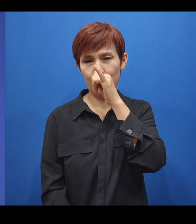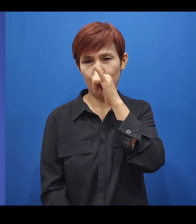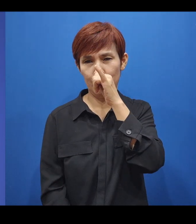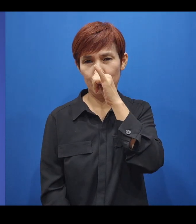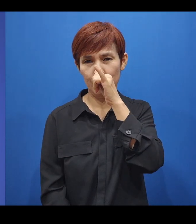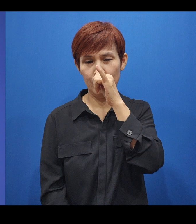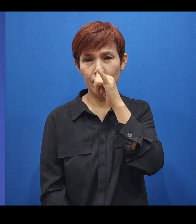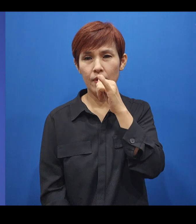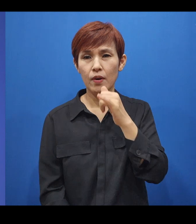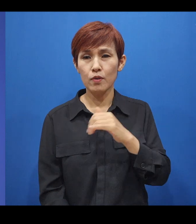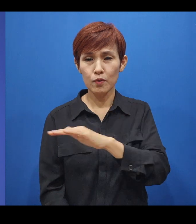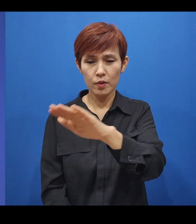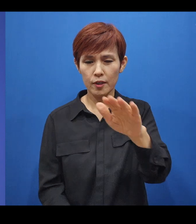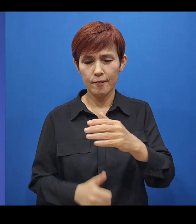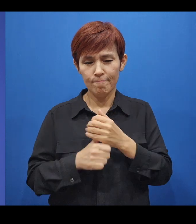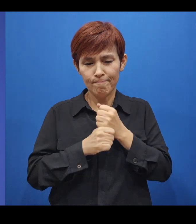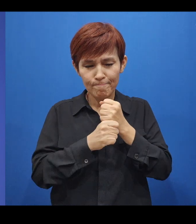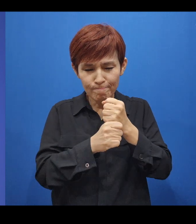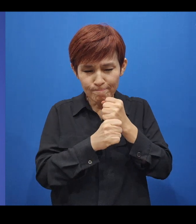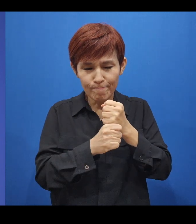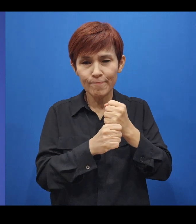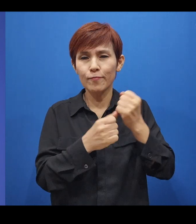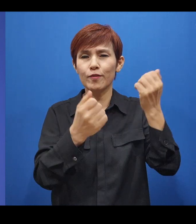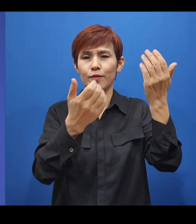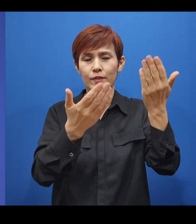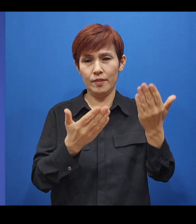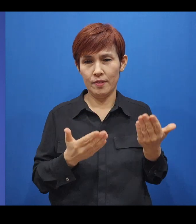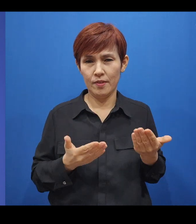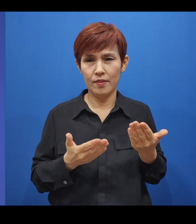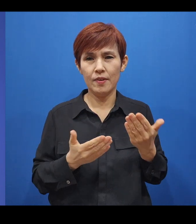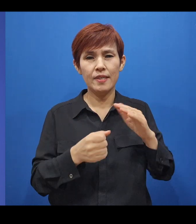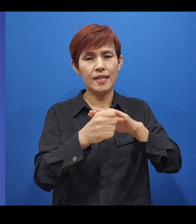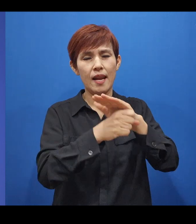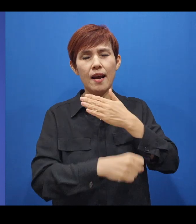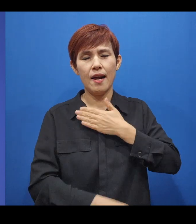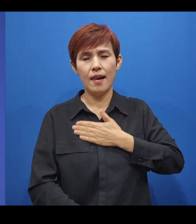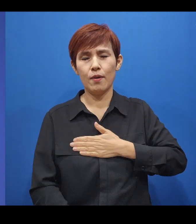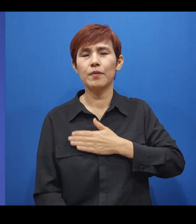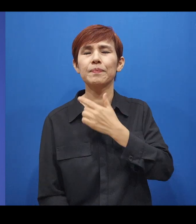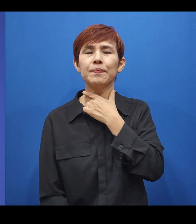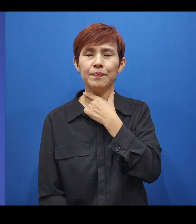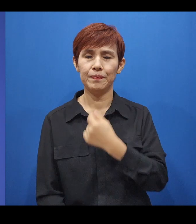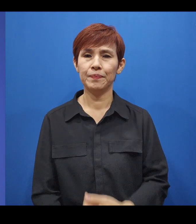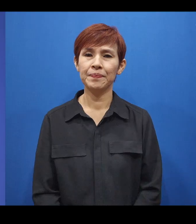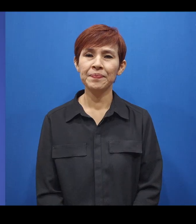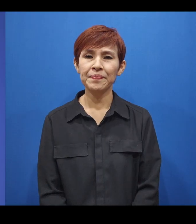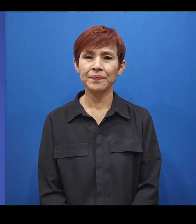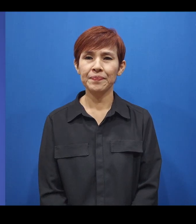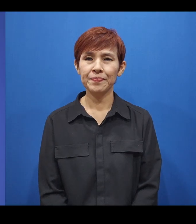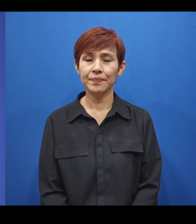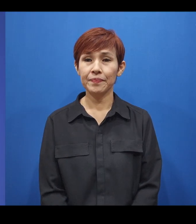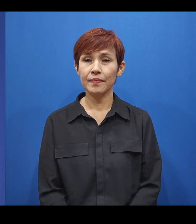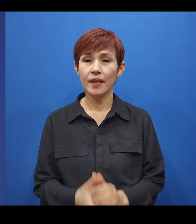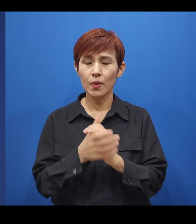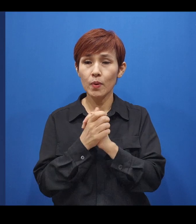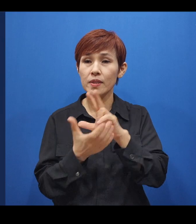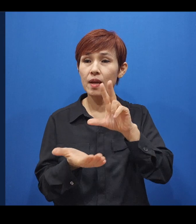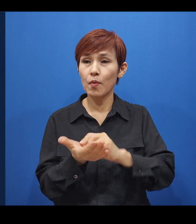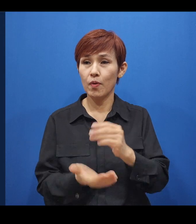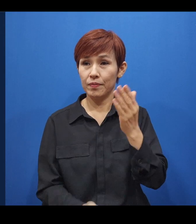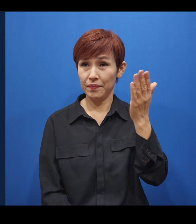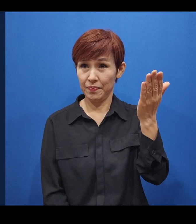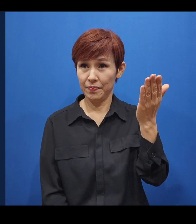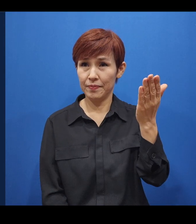우리를 어떻게 붙들어 주시는지 그 사랑을 알기 원합니다. 화면에 기도의 제목